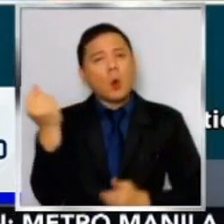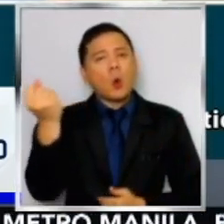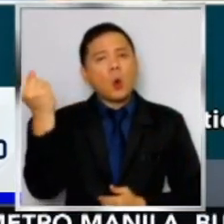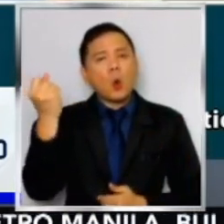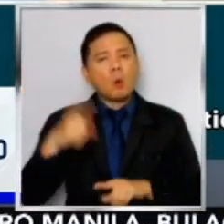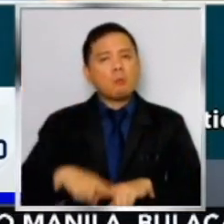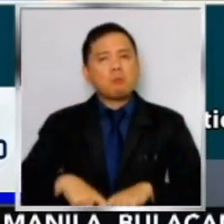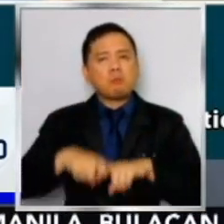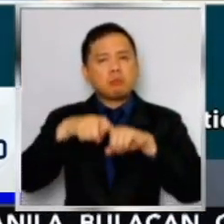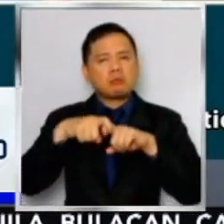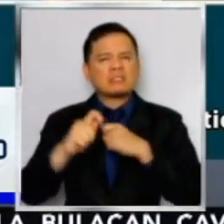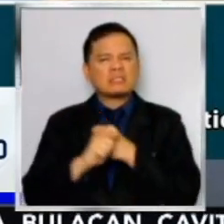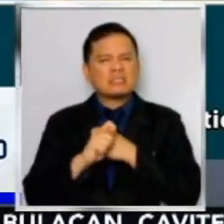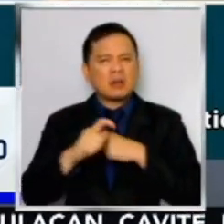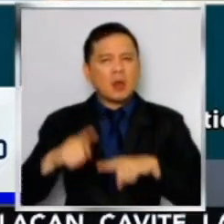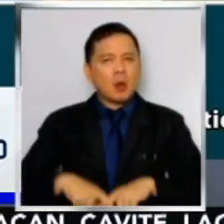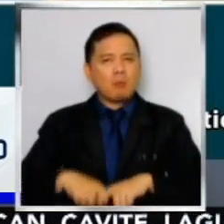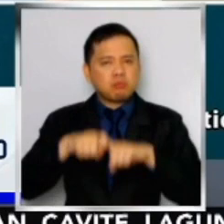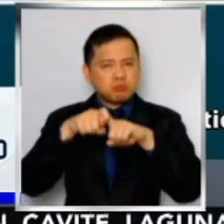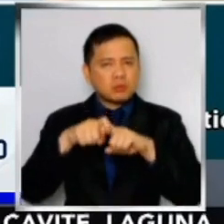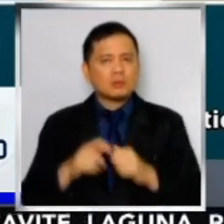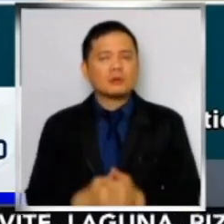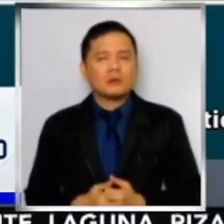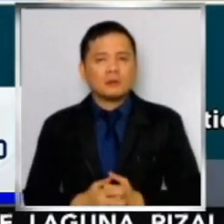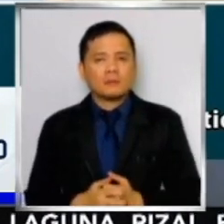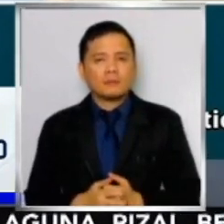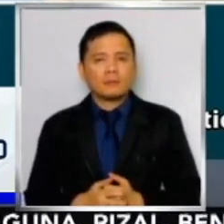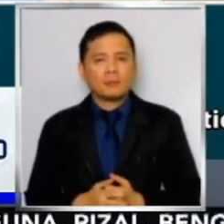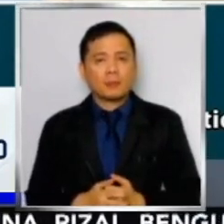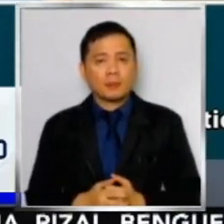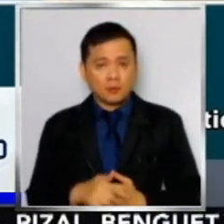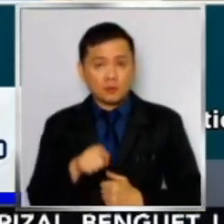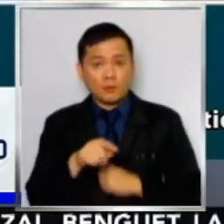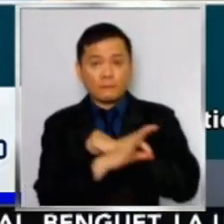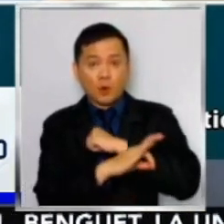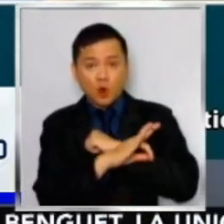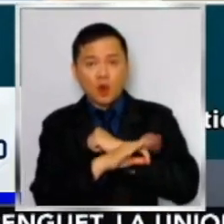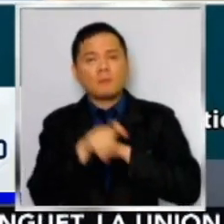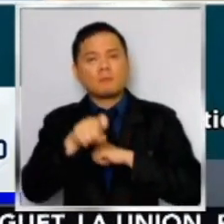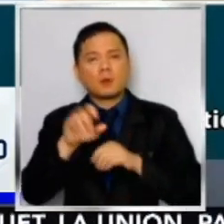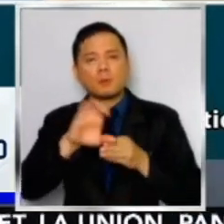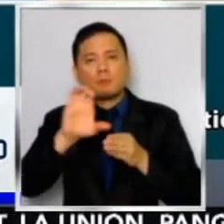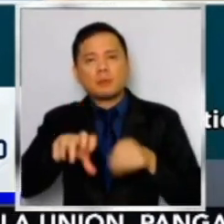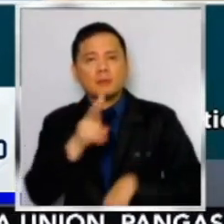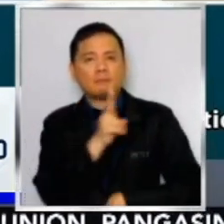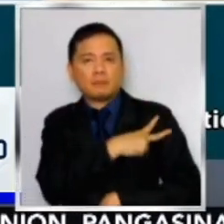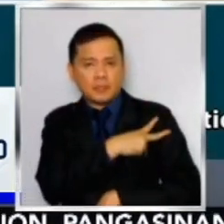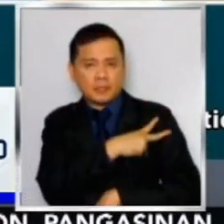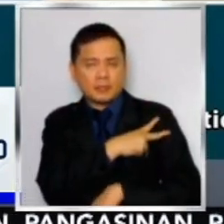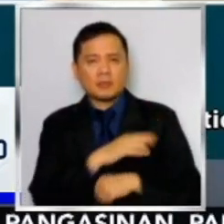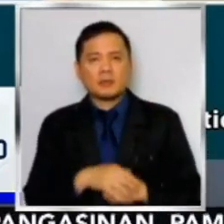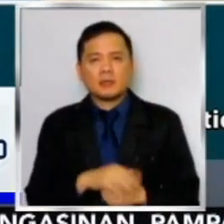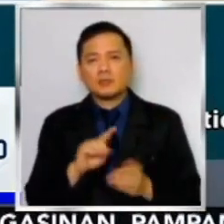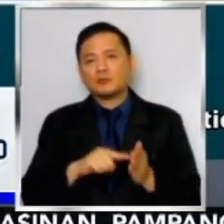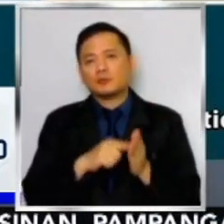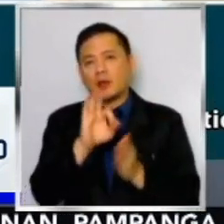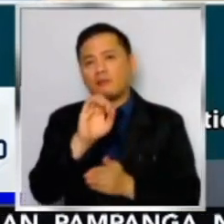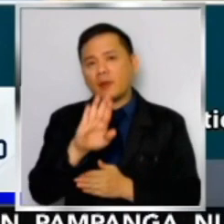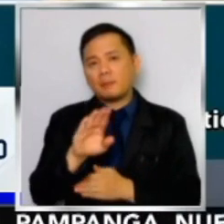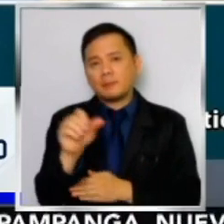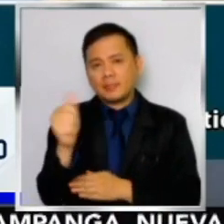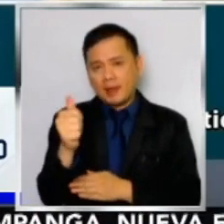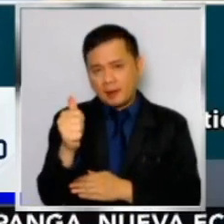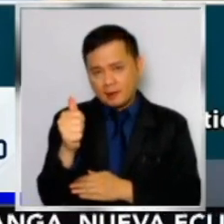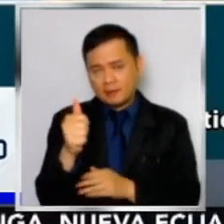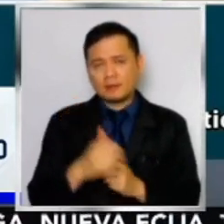pansamantala. Fully vaccinated foreign nationals beginning February 10, as long